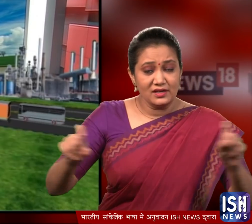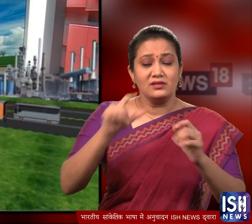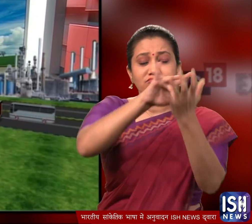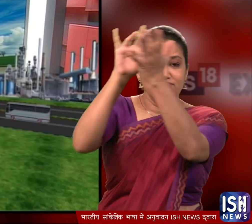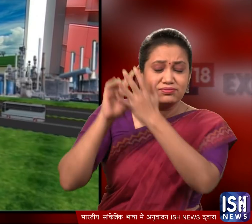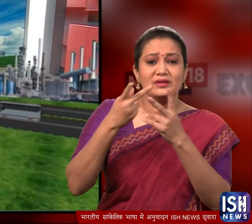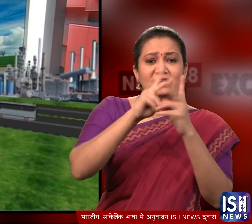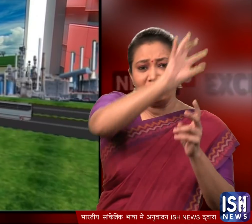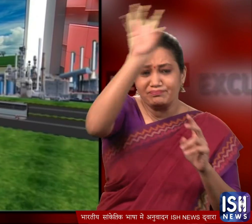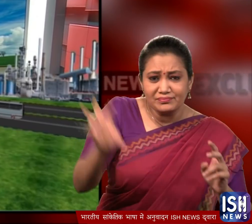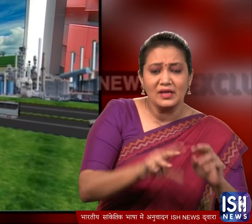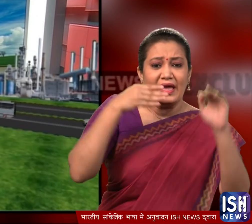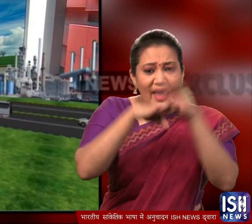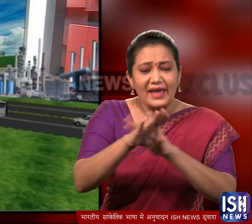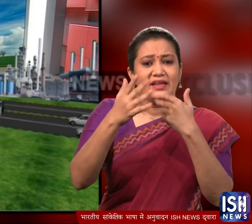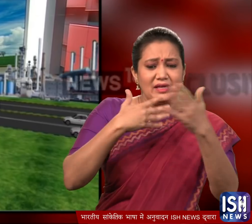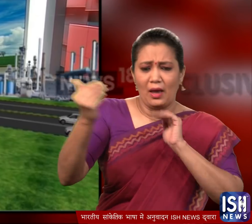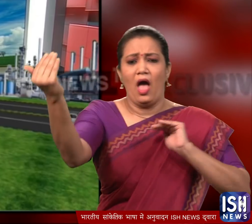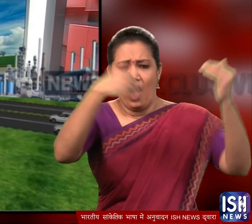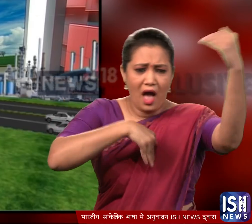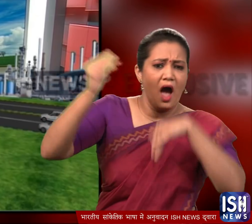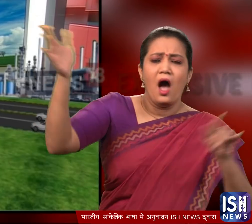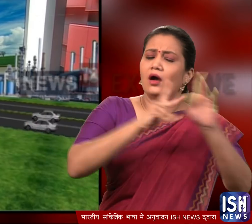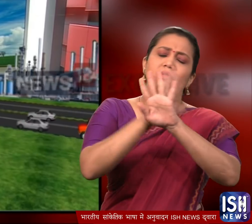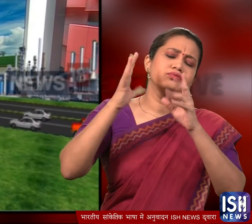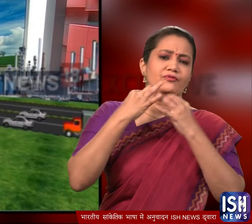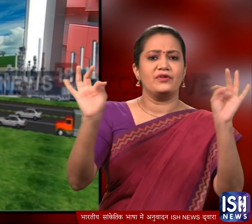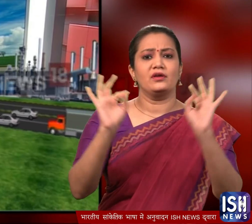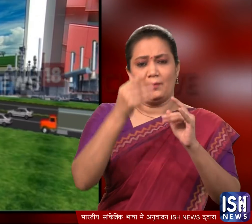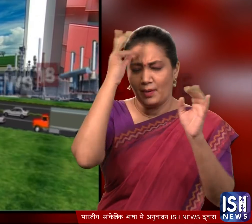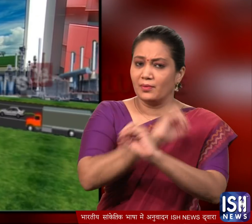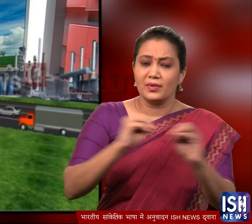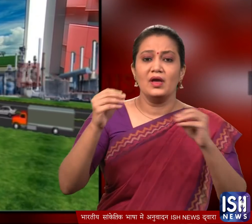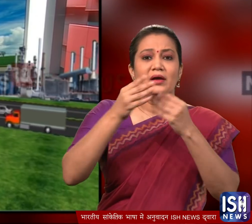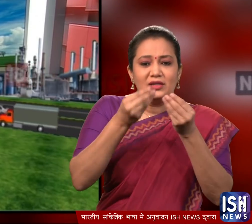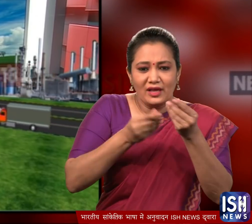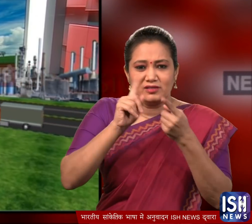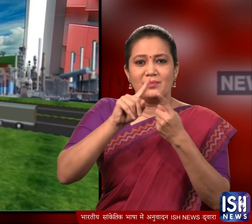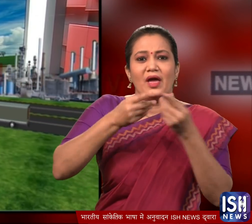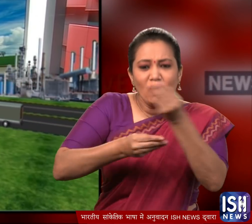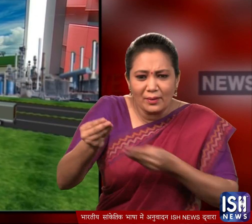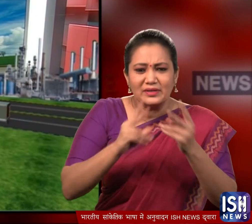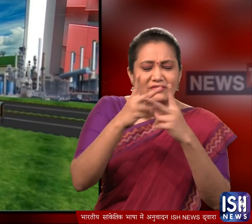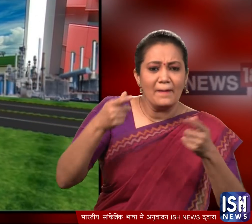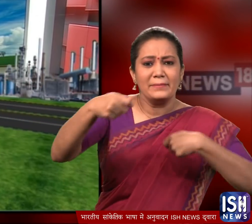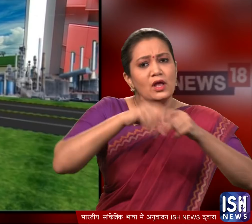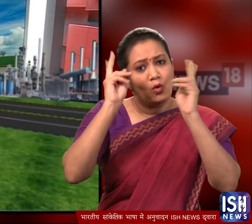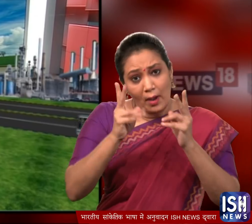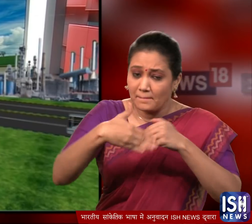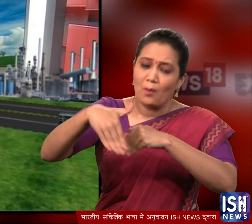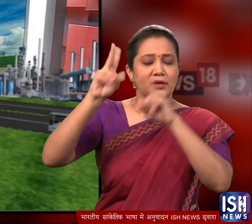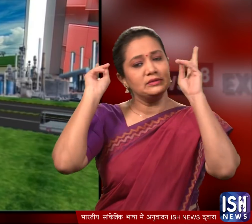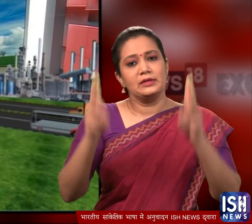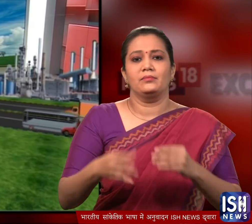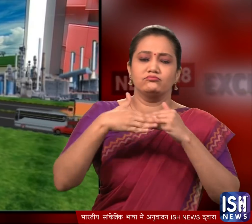गया कि राज्यों के बीच या राज्यों के भीतर किसी की आवाजाही पर कोई रोक नहीं होगी और जिन आर्थिक गतिविधियों को पहले से जारी रहने